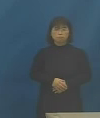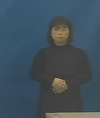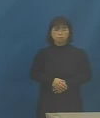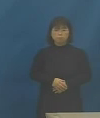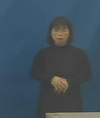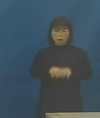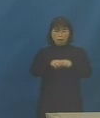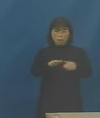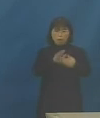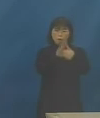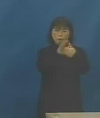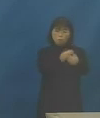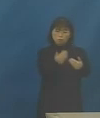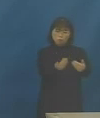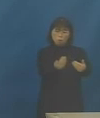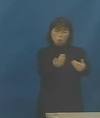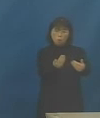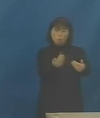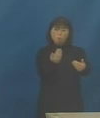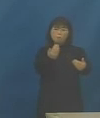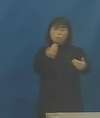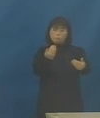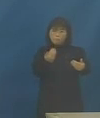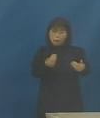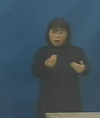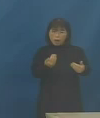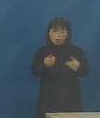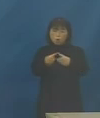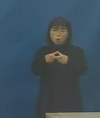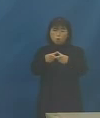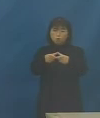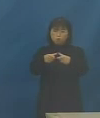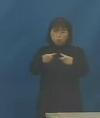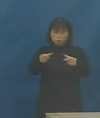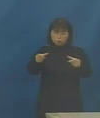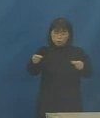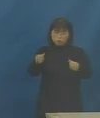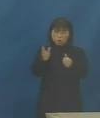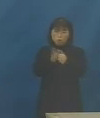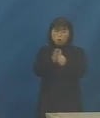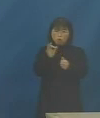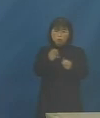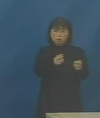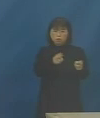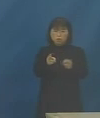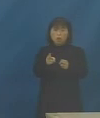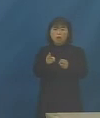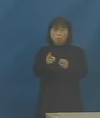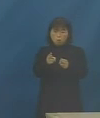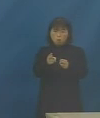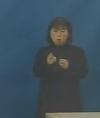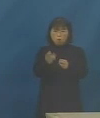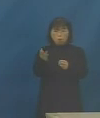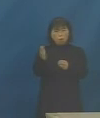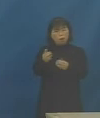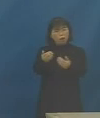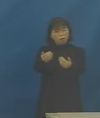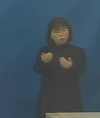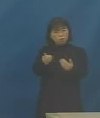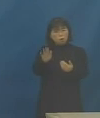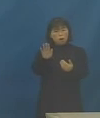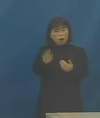マイ防止と充填装置の手前の段階でもやはり国は相応の協力金制度の応援を組んでいただく必要が